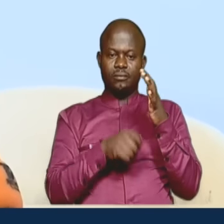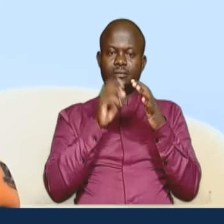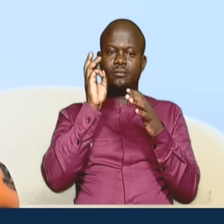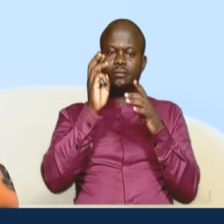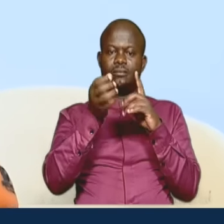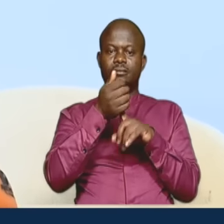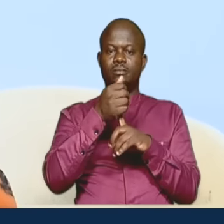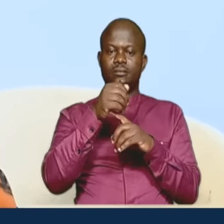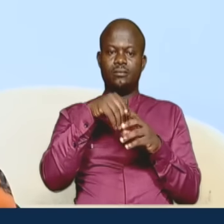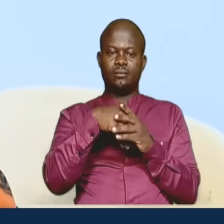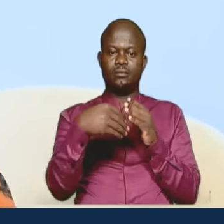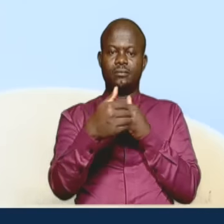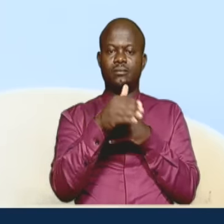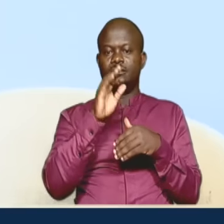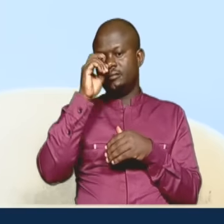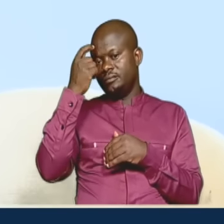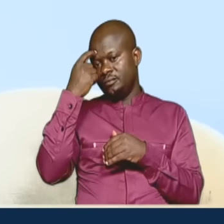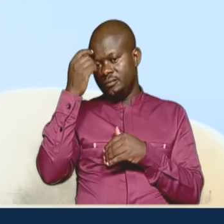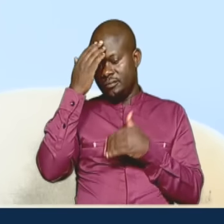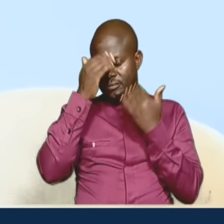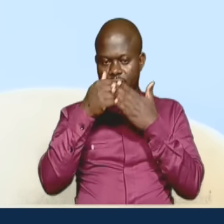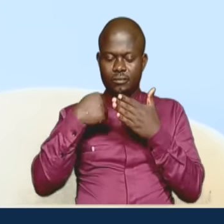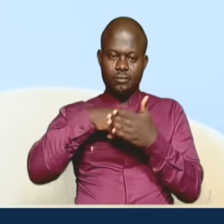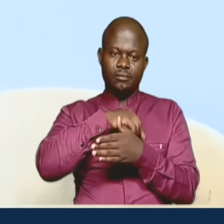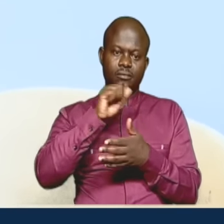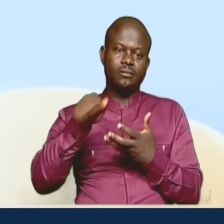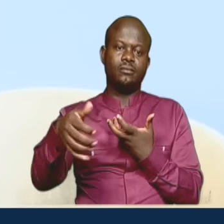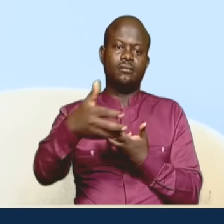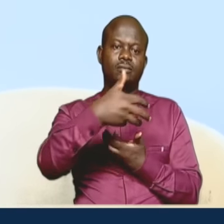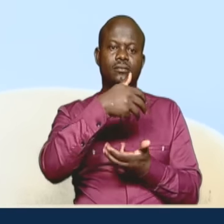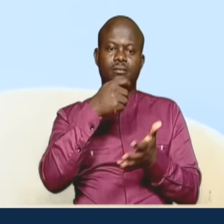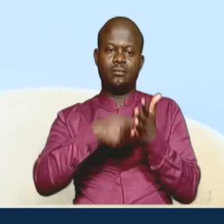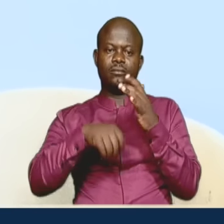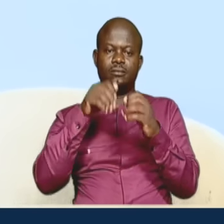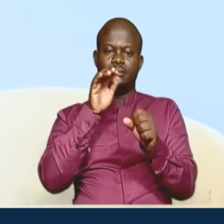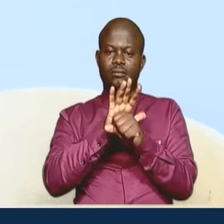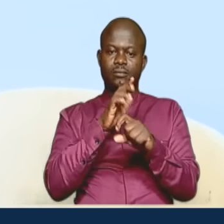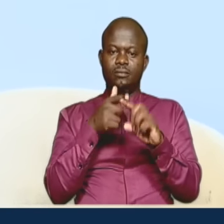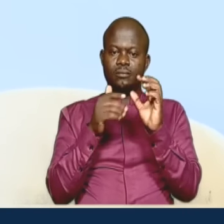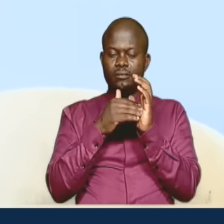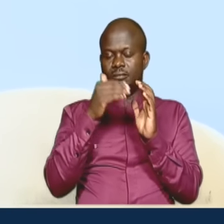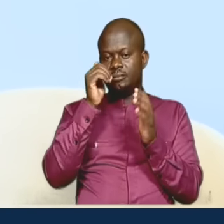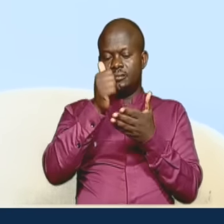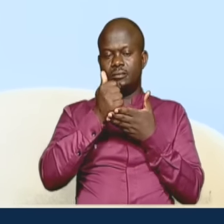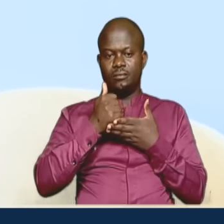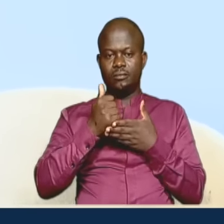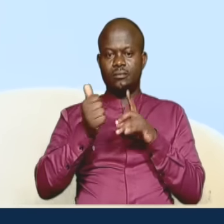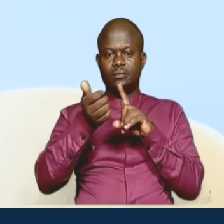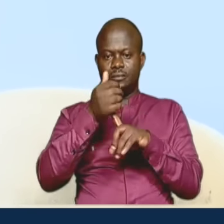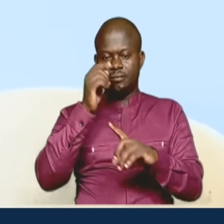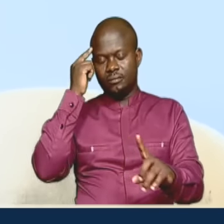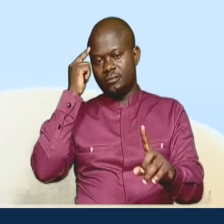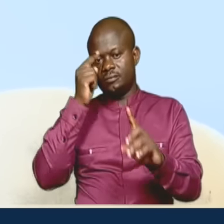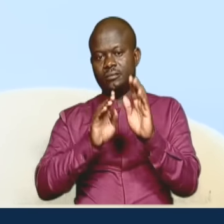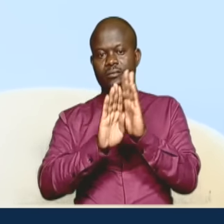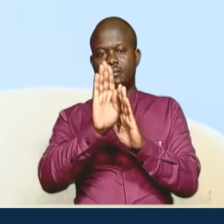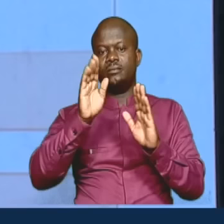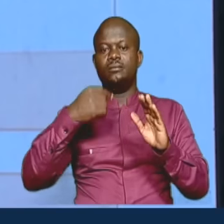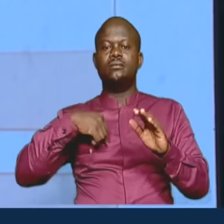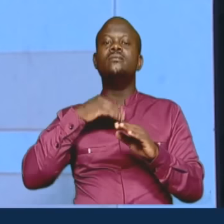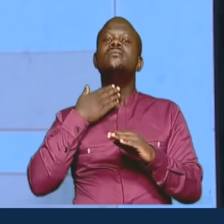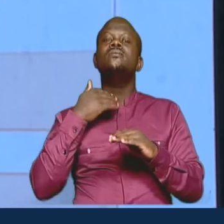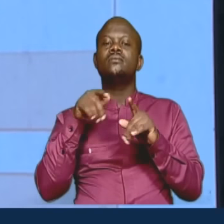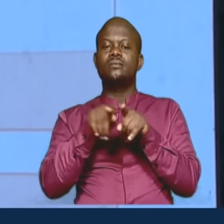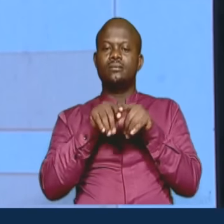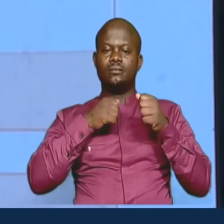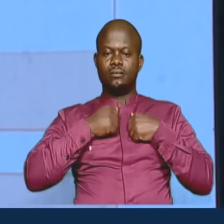azagera mu isanduku ya leta kugira ngo tubashe gukusanya umusoro mwinshi budufashe kugera ku iterambere twifuza nk'abanyarwanda.